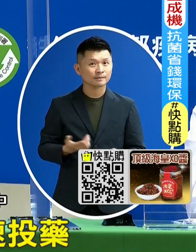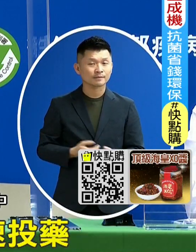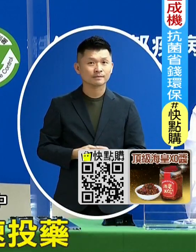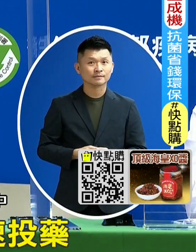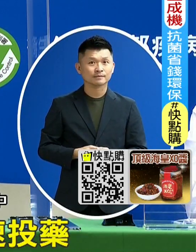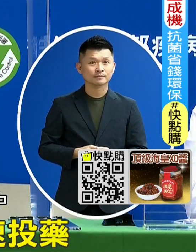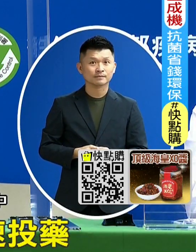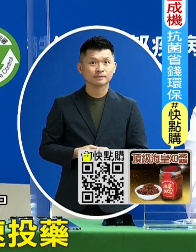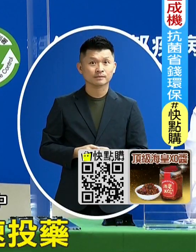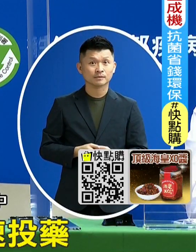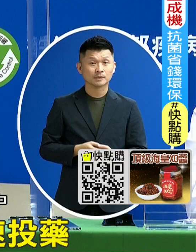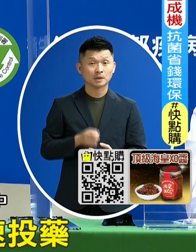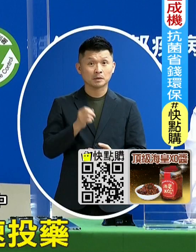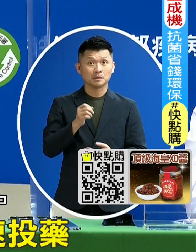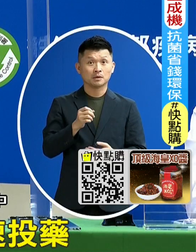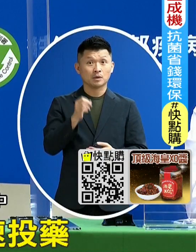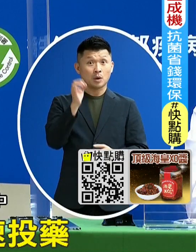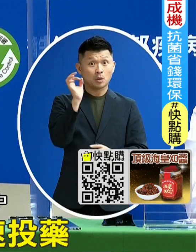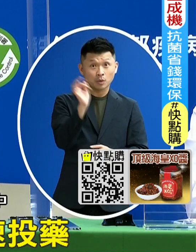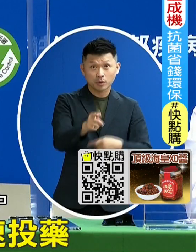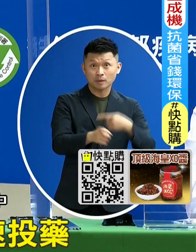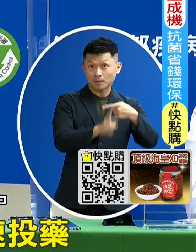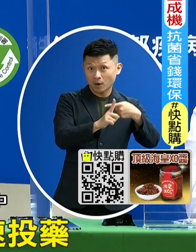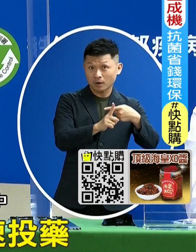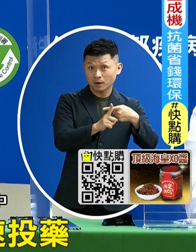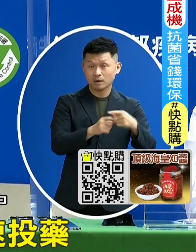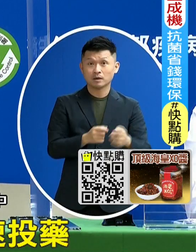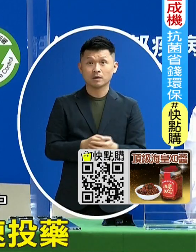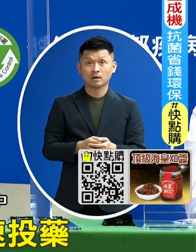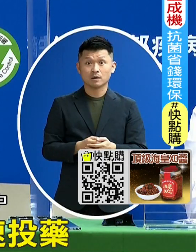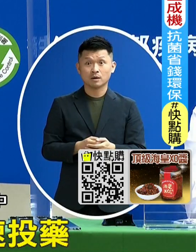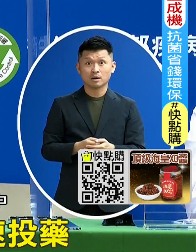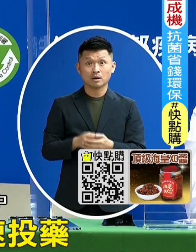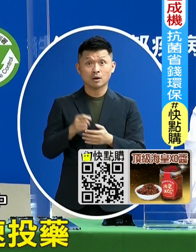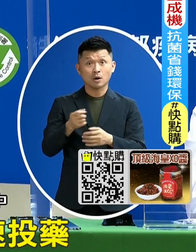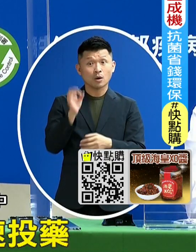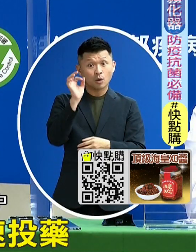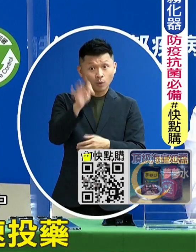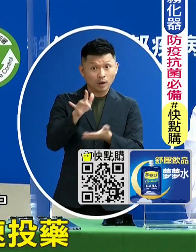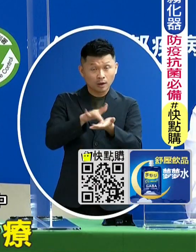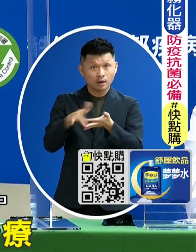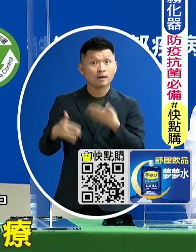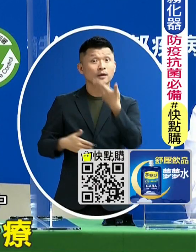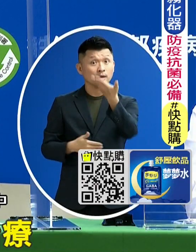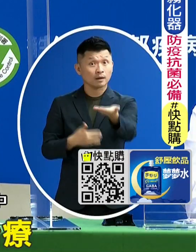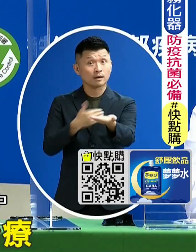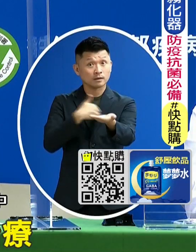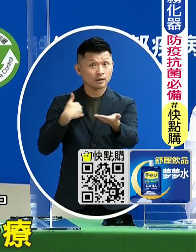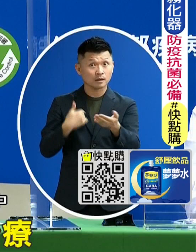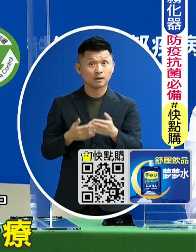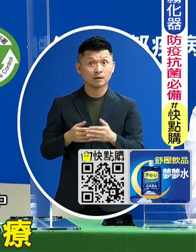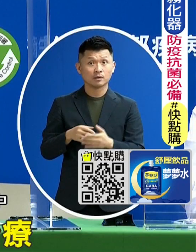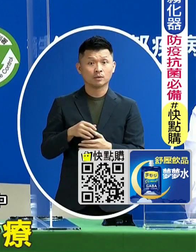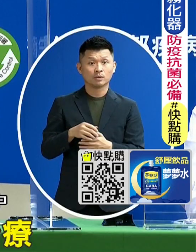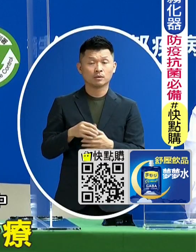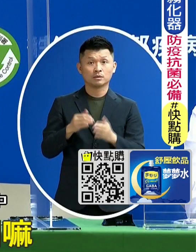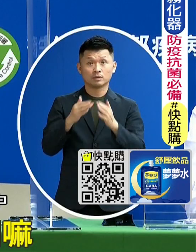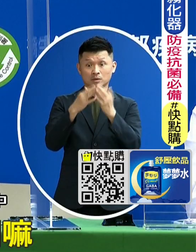下，快速确诊或者快速投药或快速隔离治